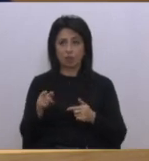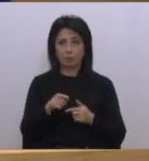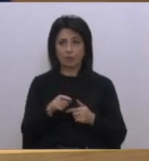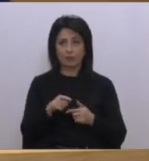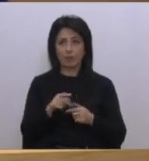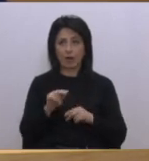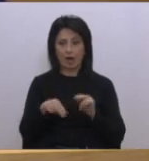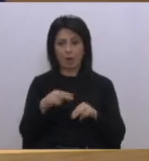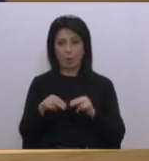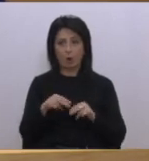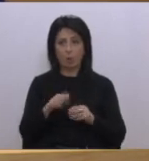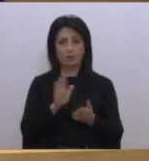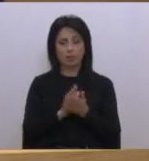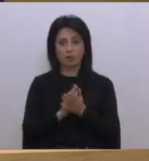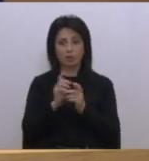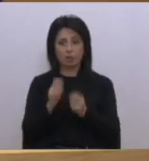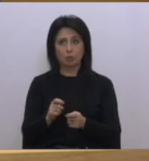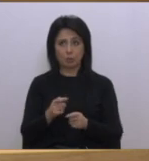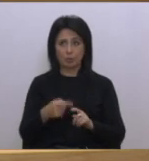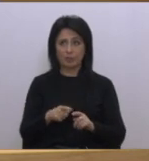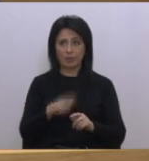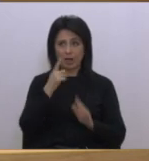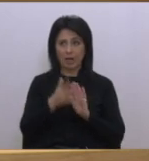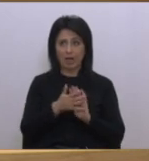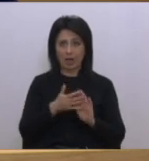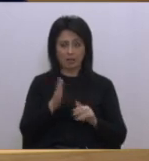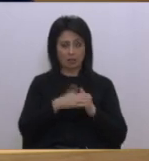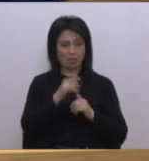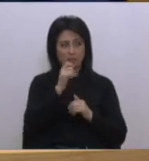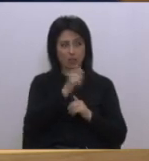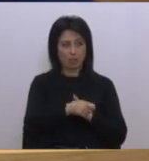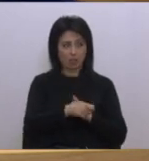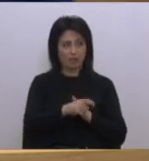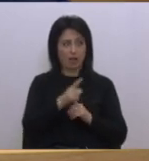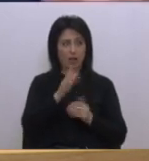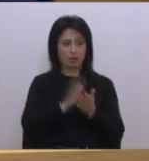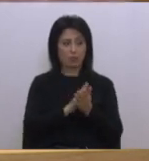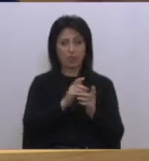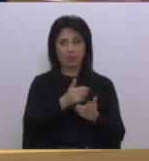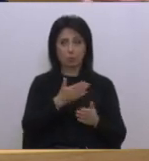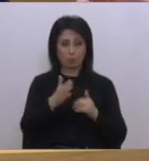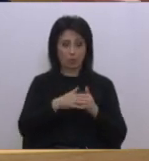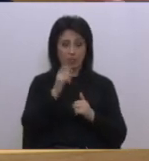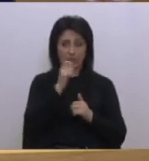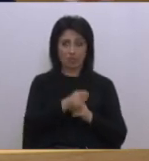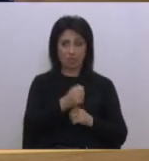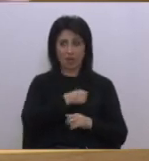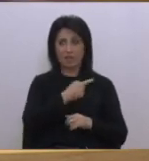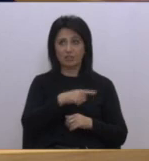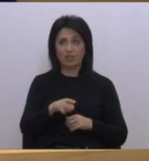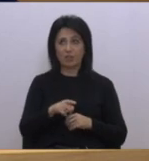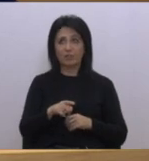სტაჟად გაფორმება არის ჯილდო და ამიტომ გასაგებია რომ ადამიანს როს ჯი ის რატომ და დააჯილდო, ანუ თუ დასჯა არის გაწევა,